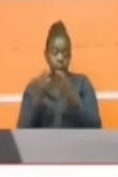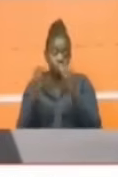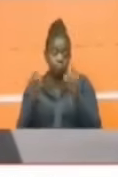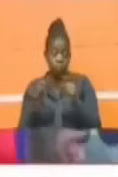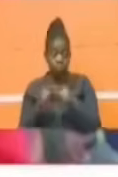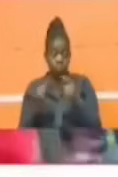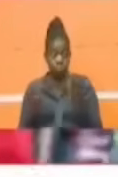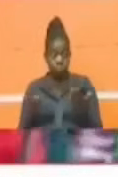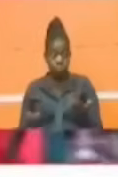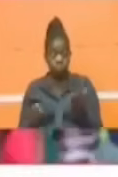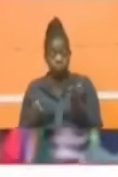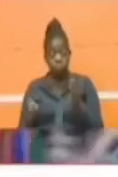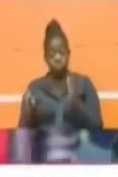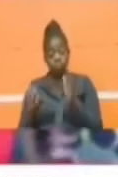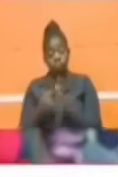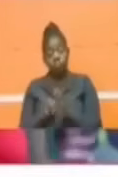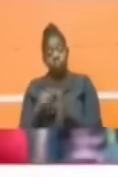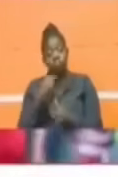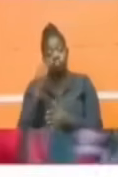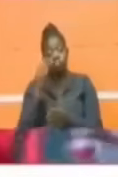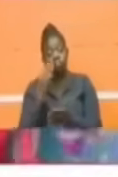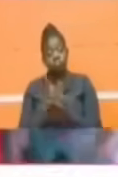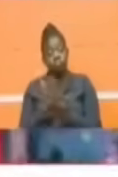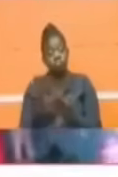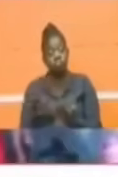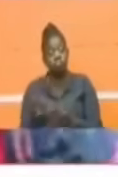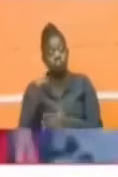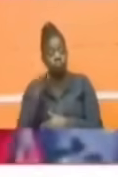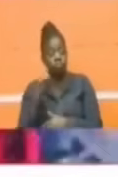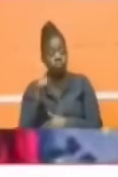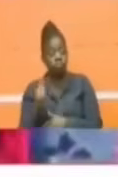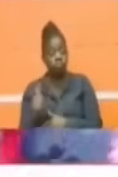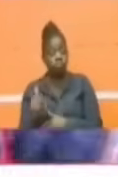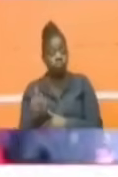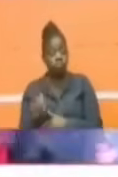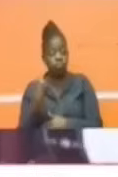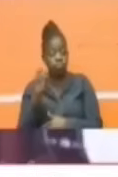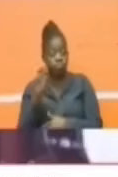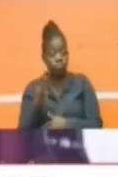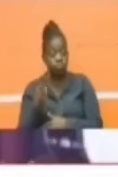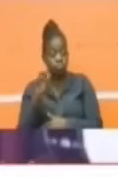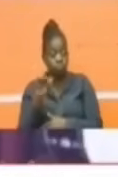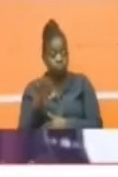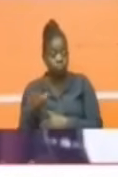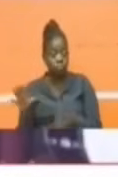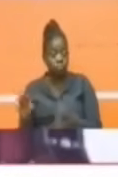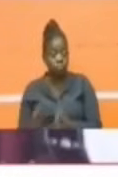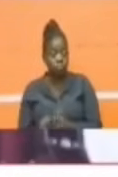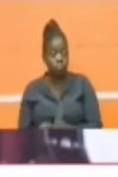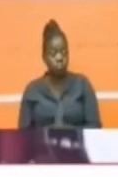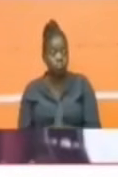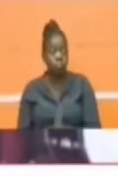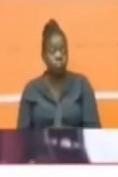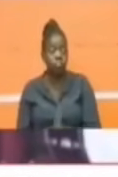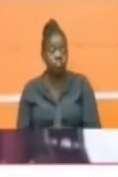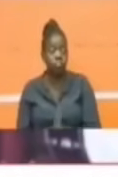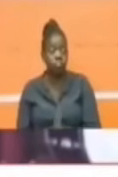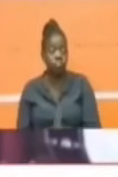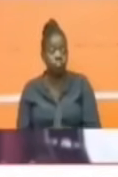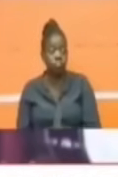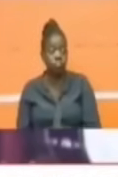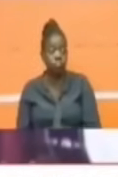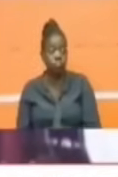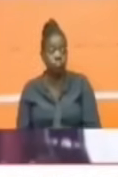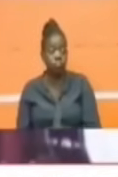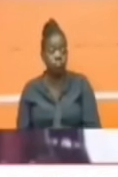tuli bujulizi ayagala okubeegattako bakubire ku ssimu z'olaba ku ttivi yo Peace Navuga yakusakidde eggulire lino